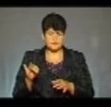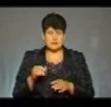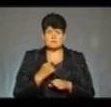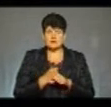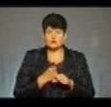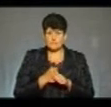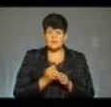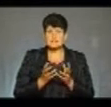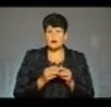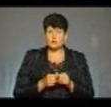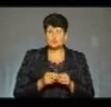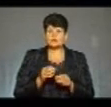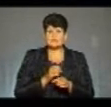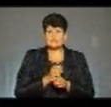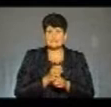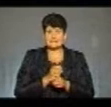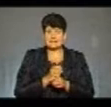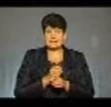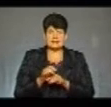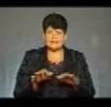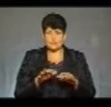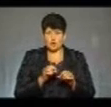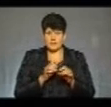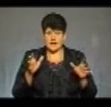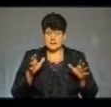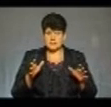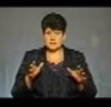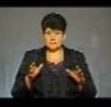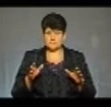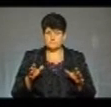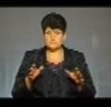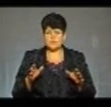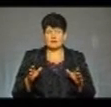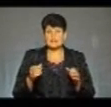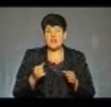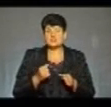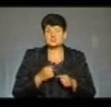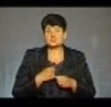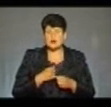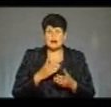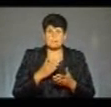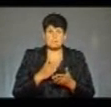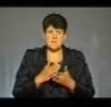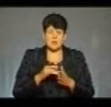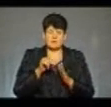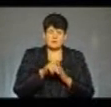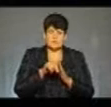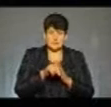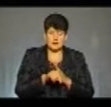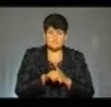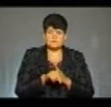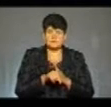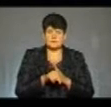Спрацював за рахунок детонації, на наш погляд. На жаль, мав в собі вибуховий